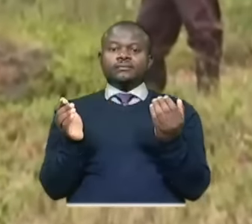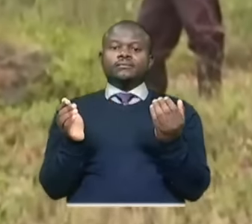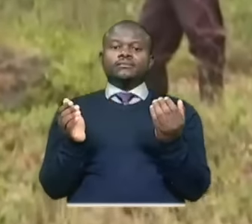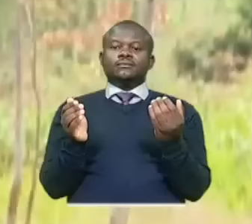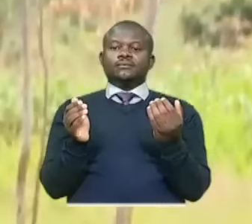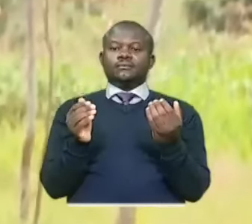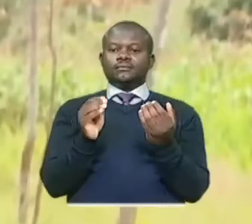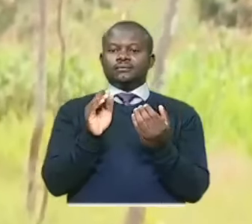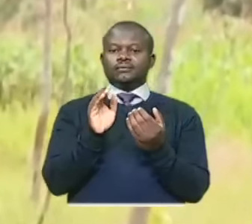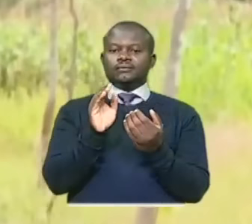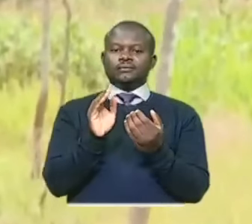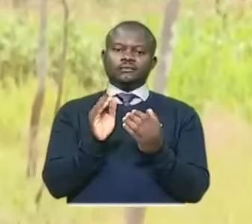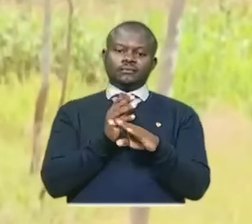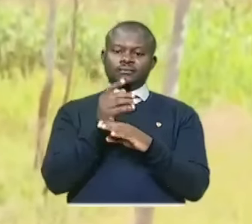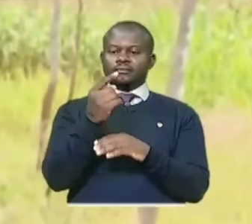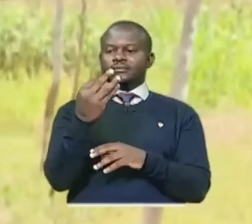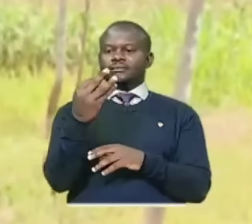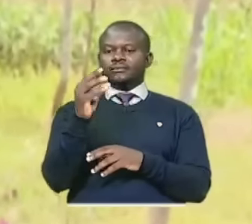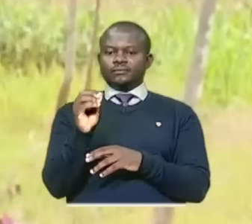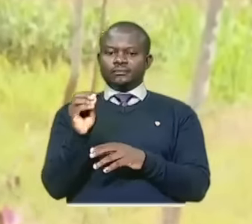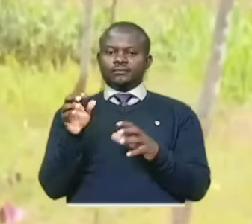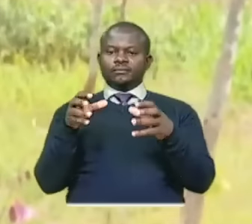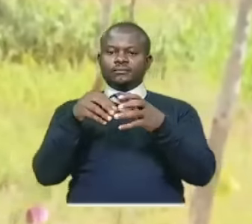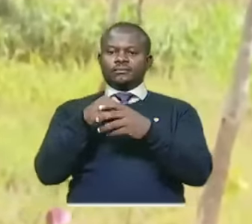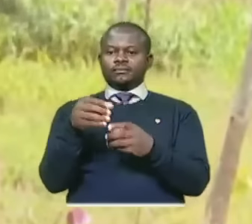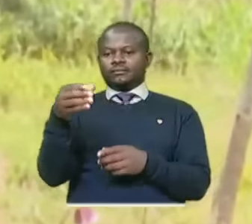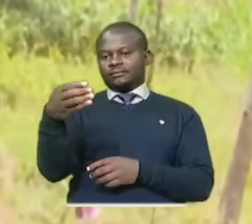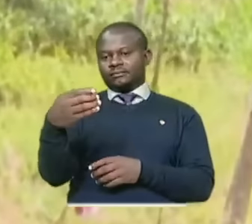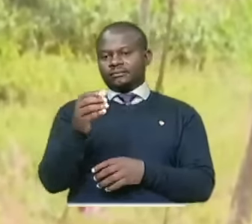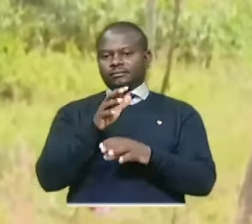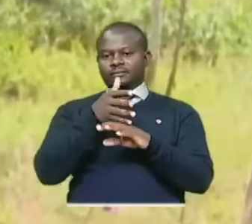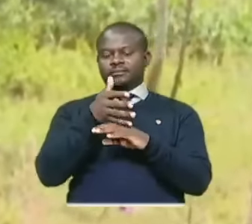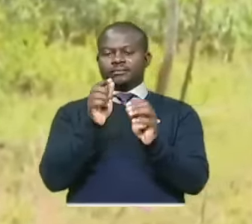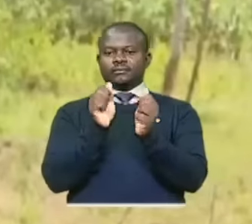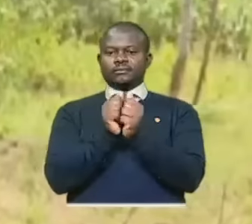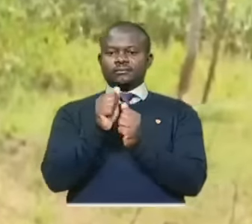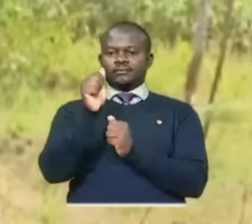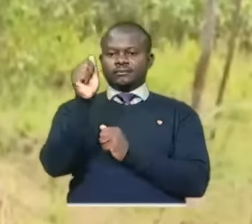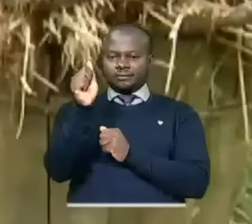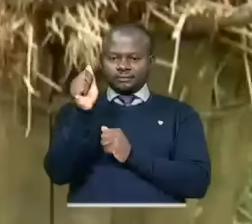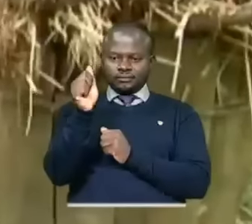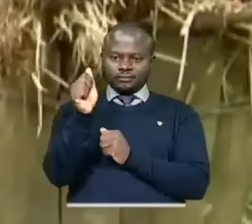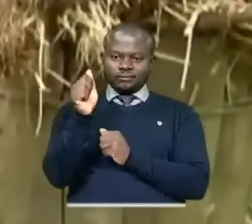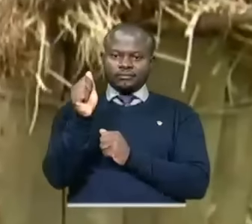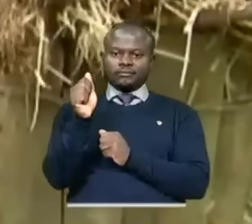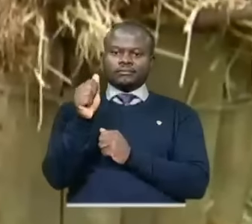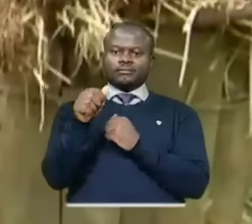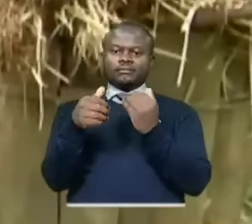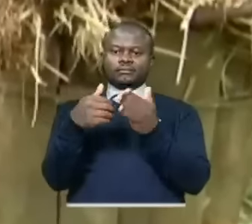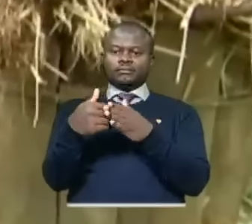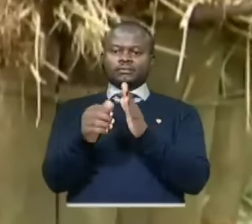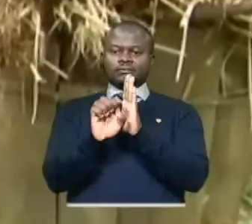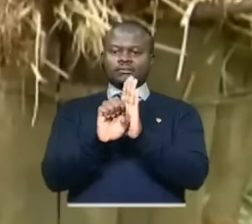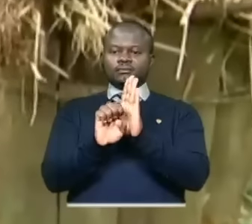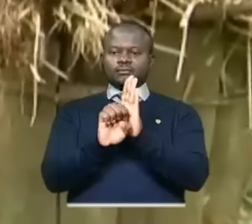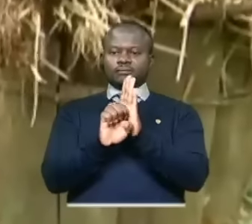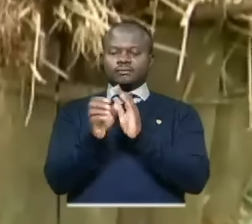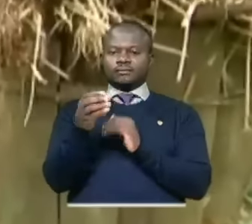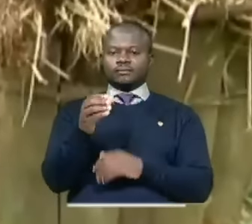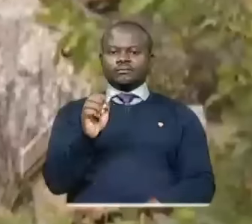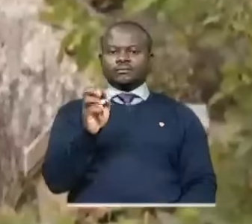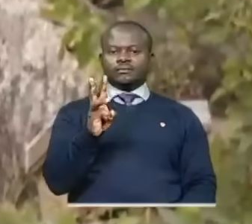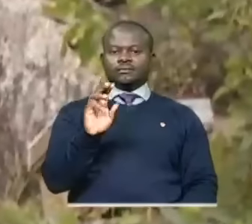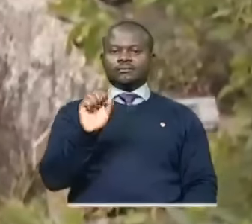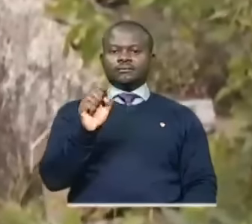abavumvu basaga 130 bibumbiye mu makoperative agera kuri 15. hafatwe ku rugero rwa koperative